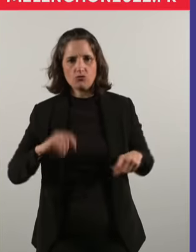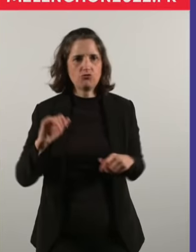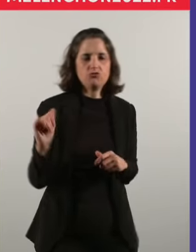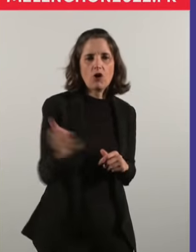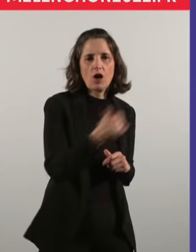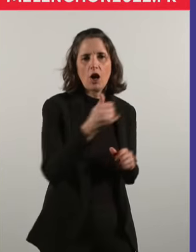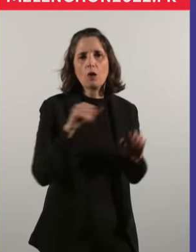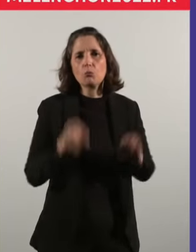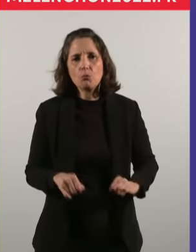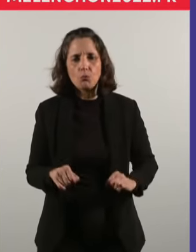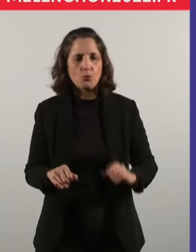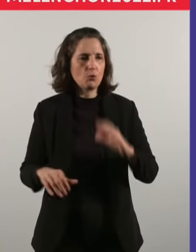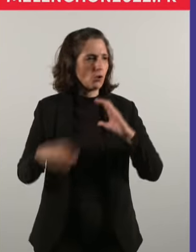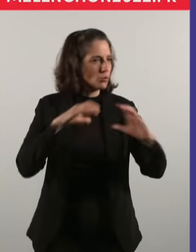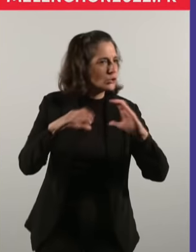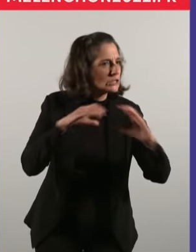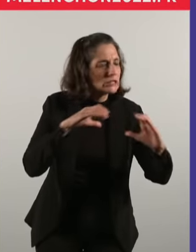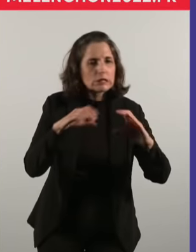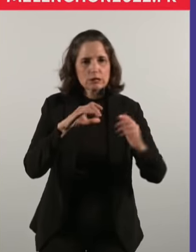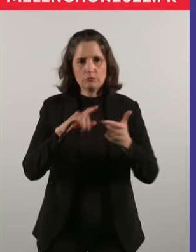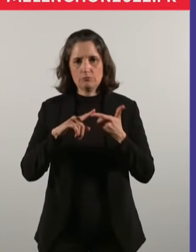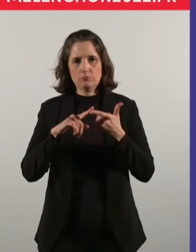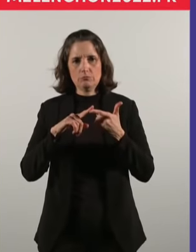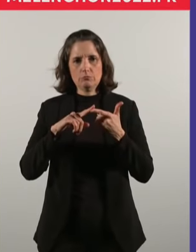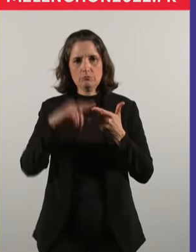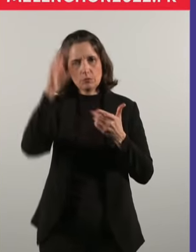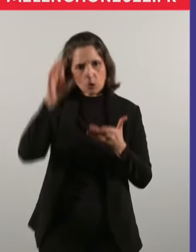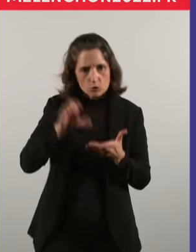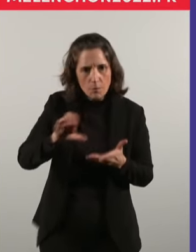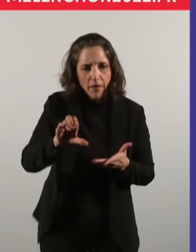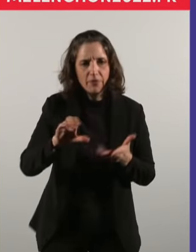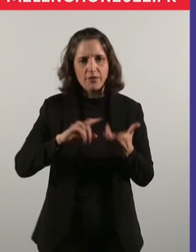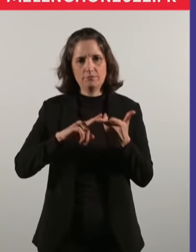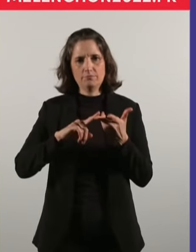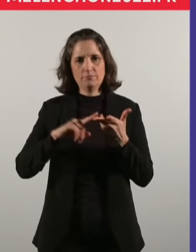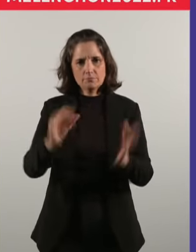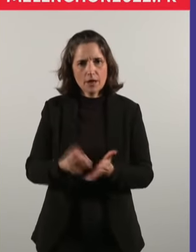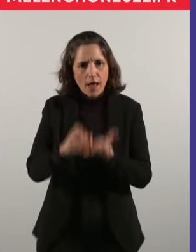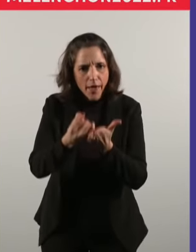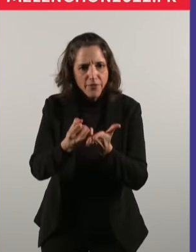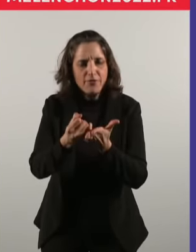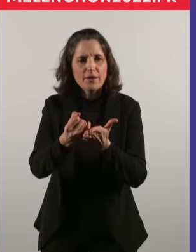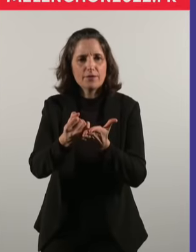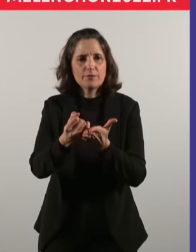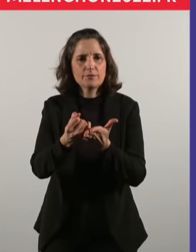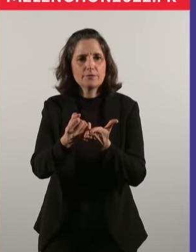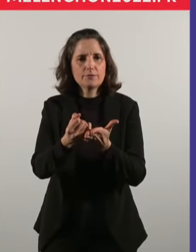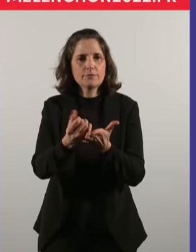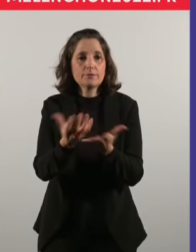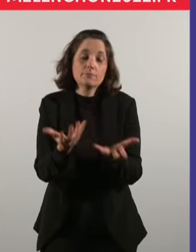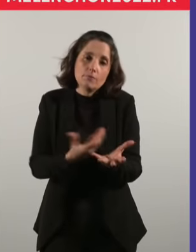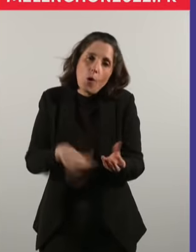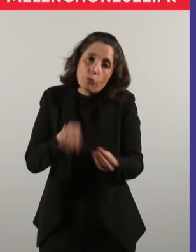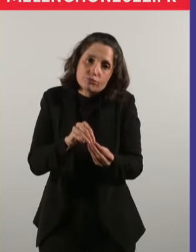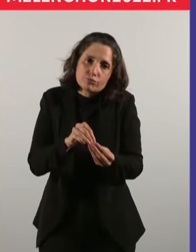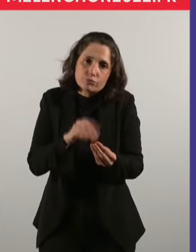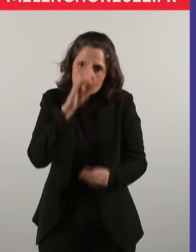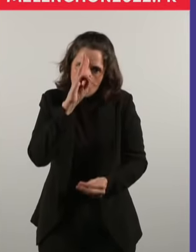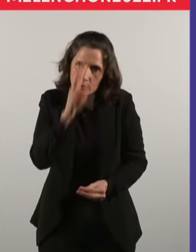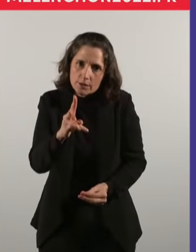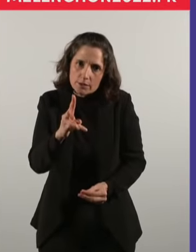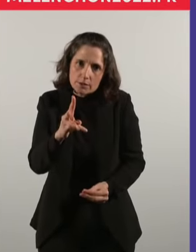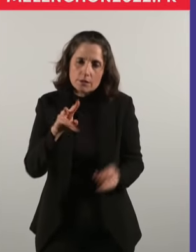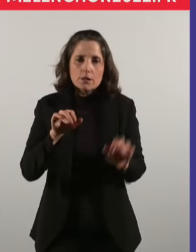communiquer, de transmettre, d'aider. Mais c'est aussi, il faut le dire,